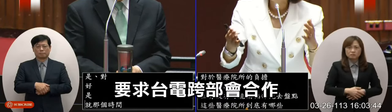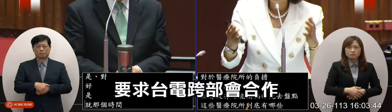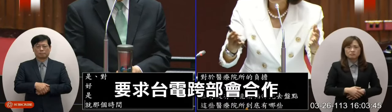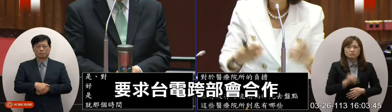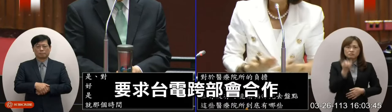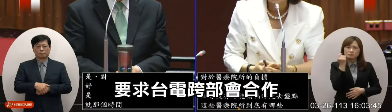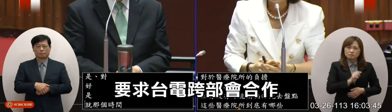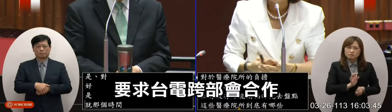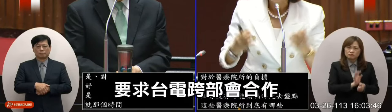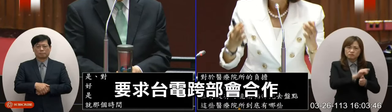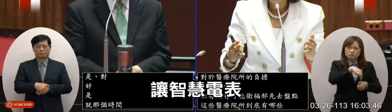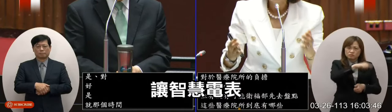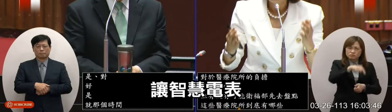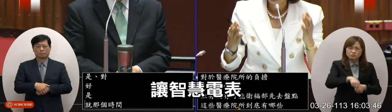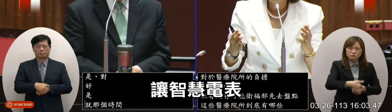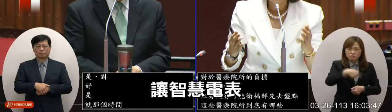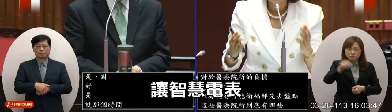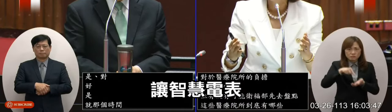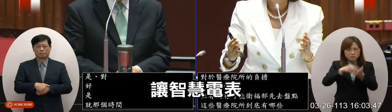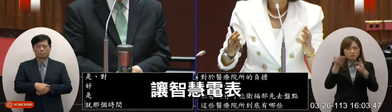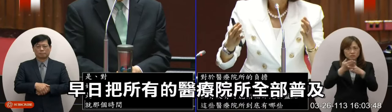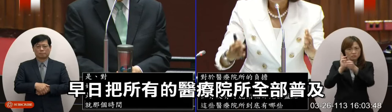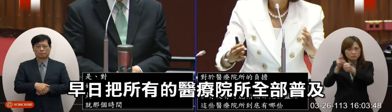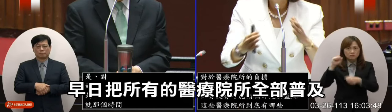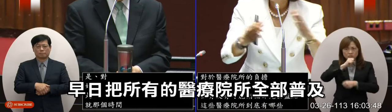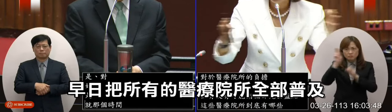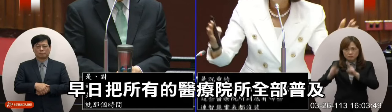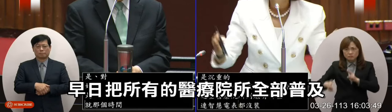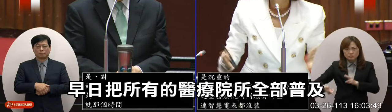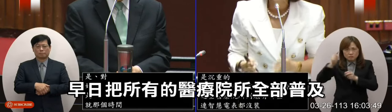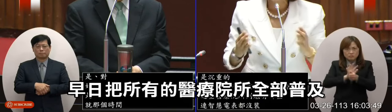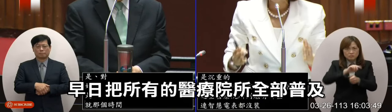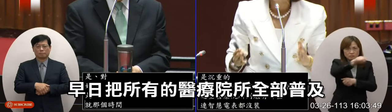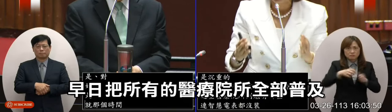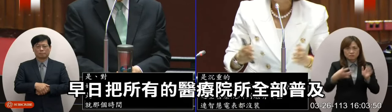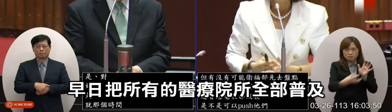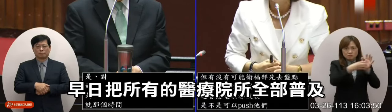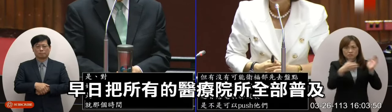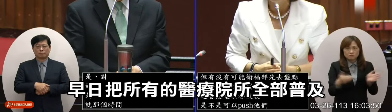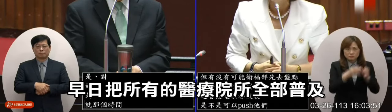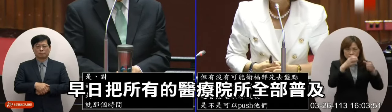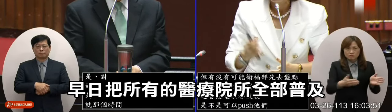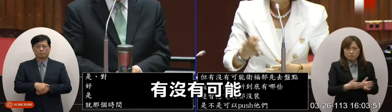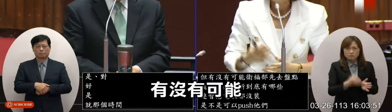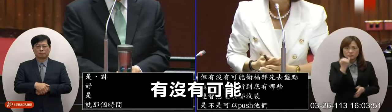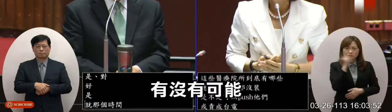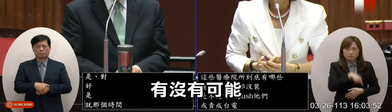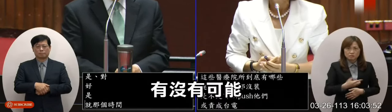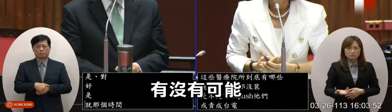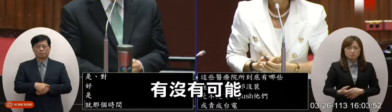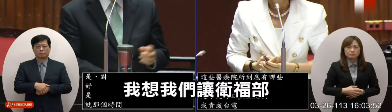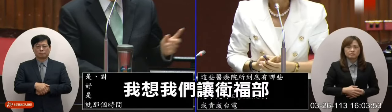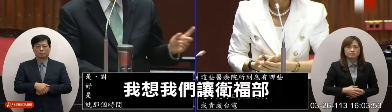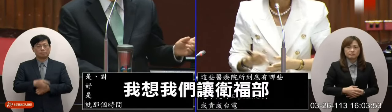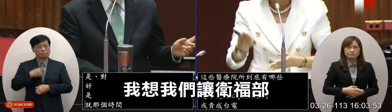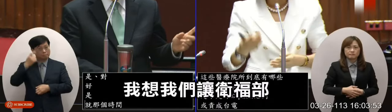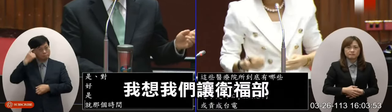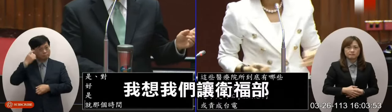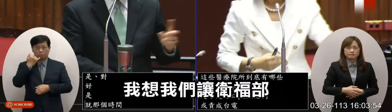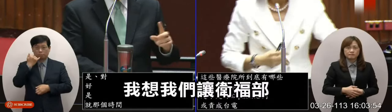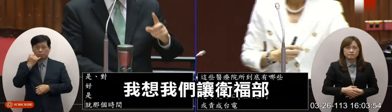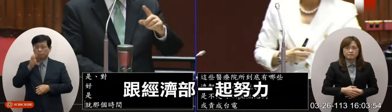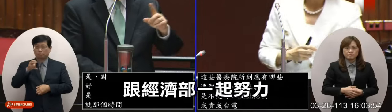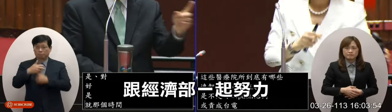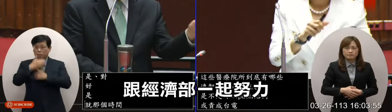要求台电跨部会合作，让智慧电表早日把所有的医疗院所全部普及，有没有可能？ 我想我们